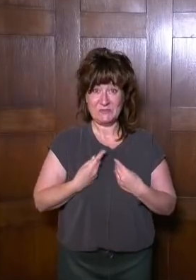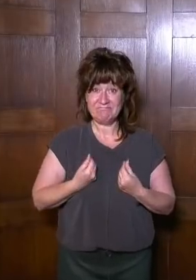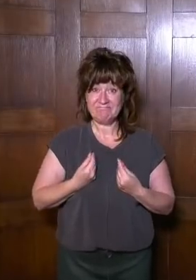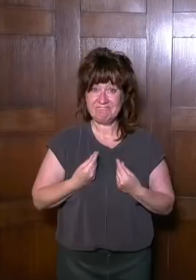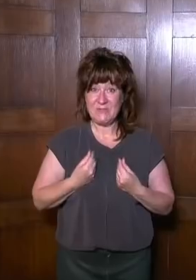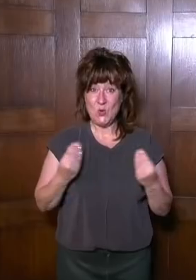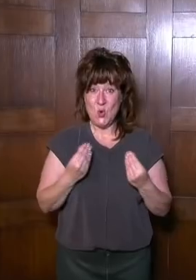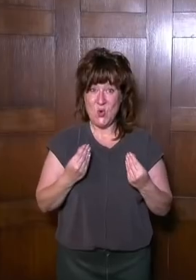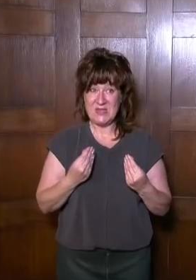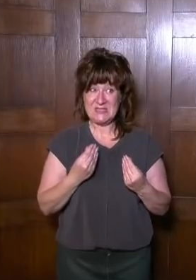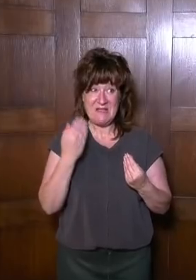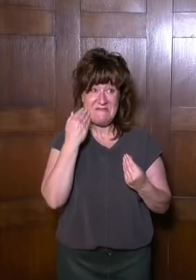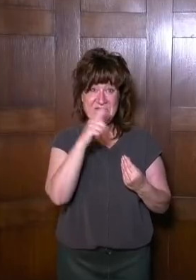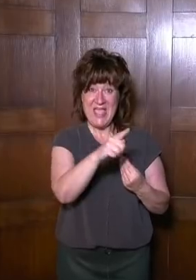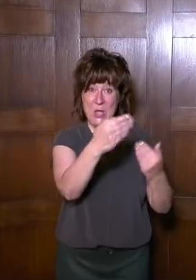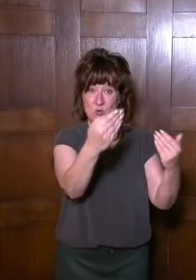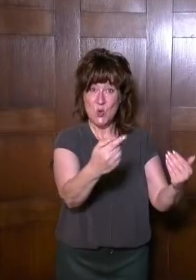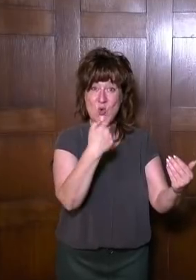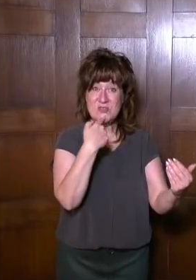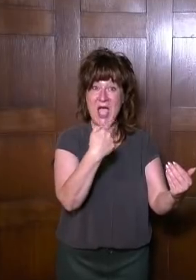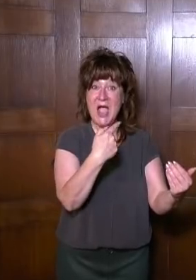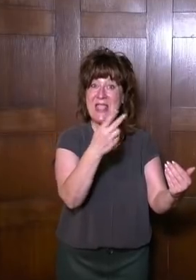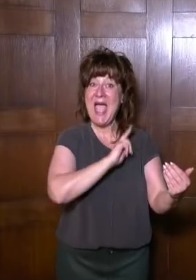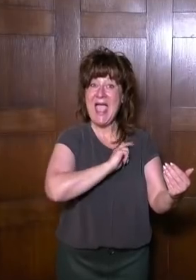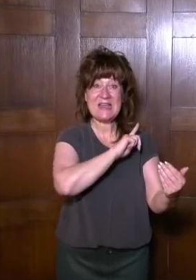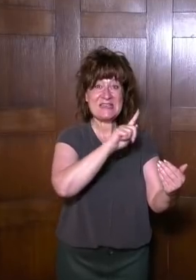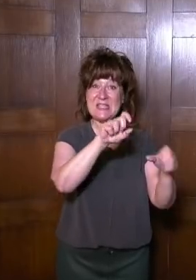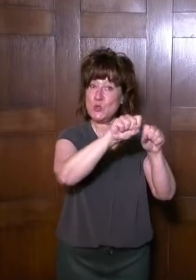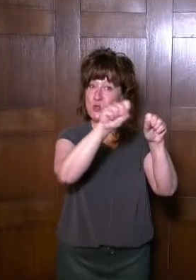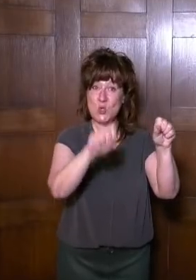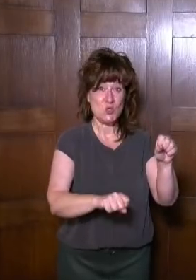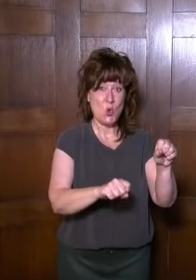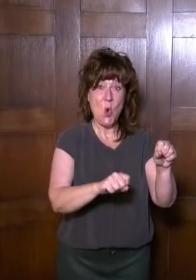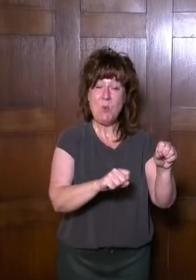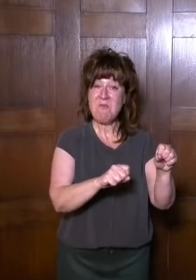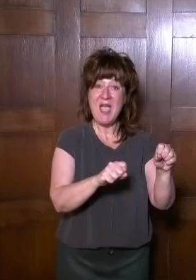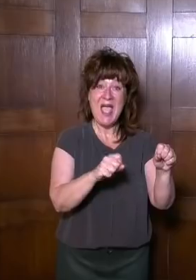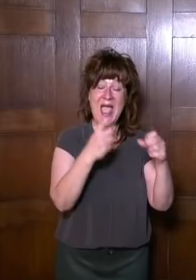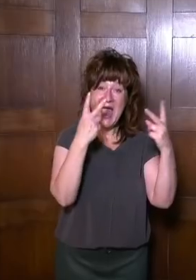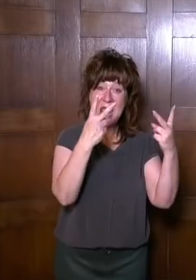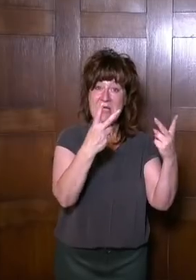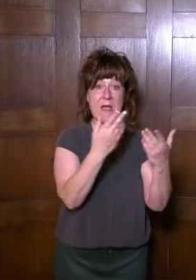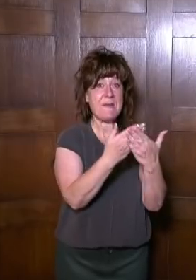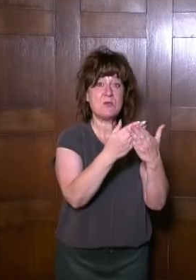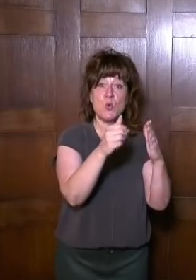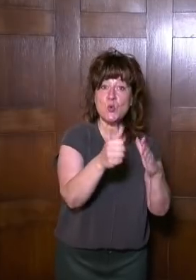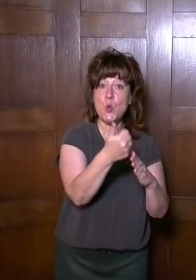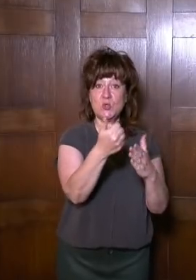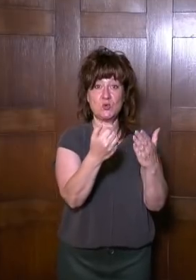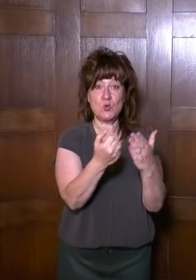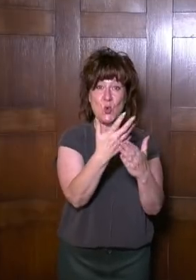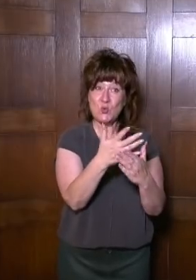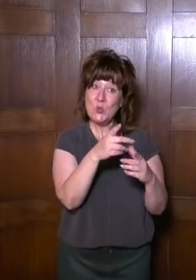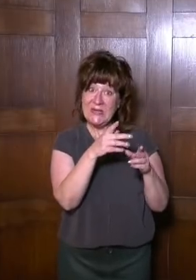dass diejenigen, die angeblich nicht systemrelevant sind, auch Kunst, Kultur, was auch immer, dass